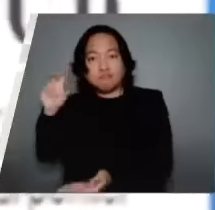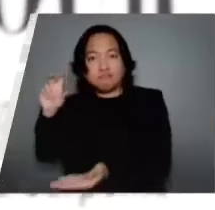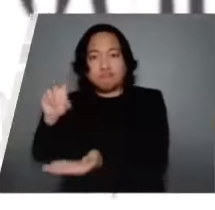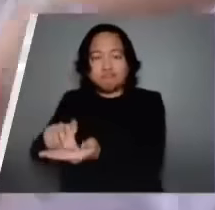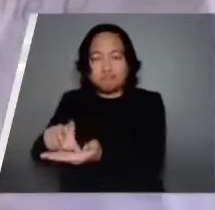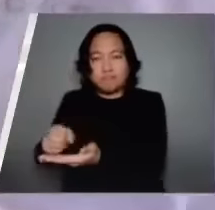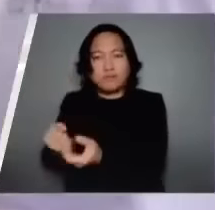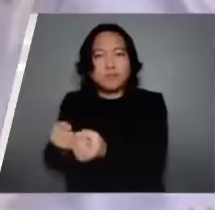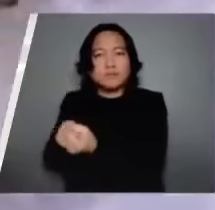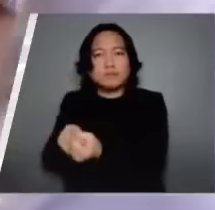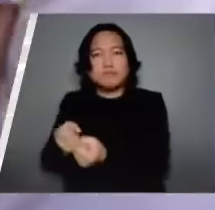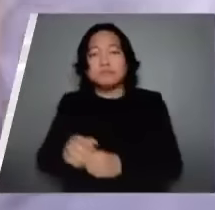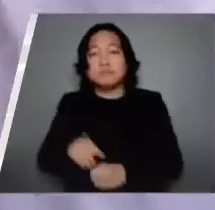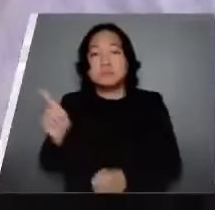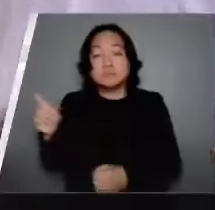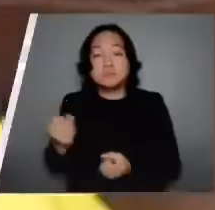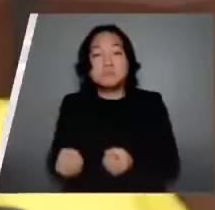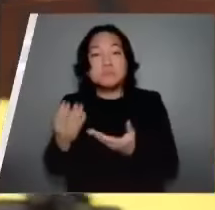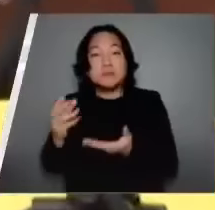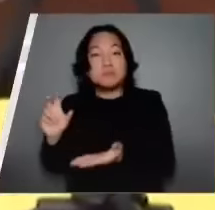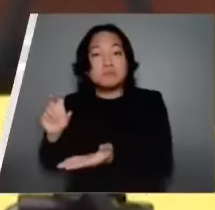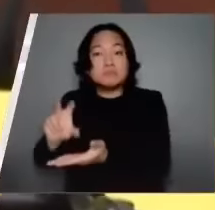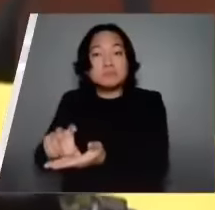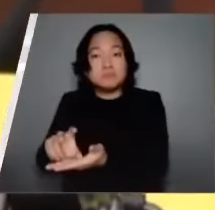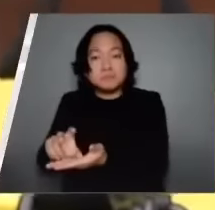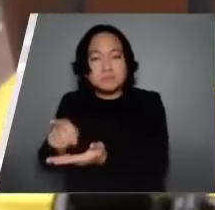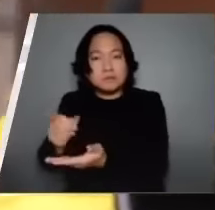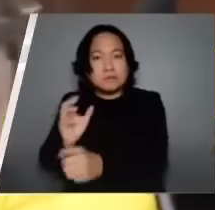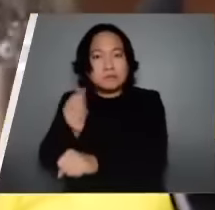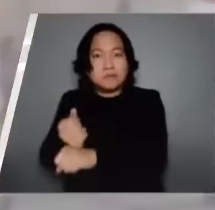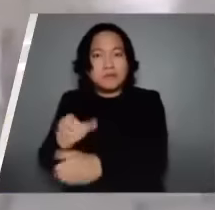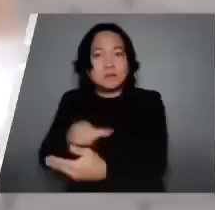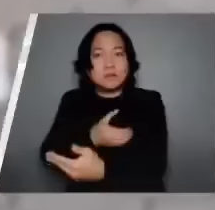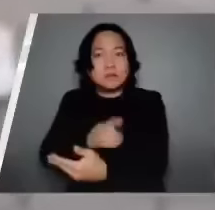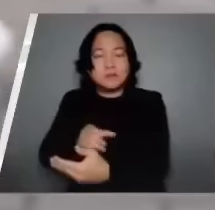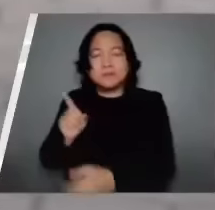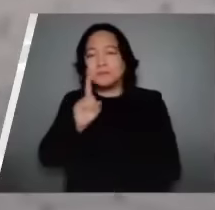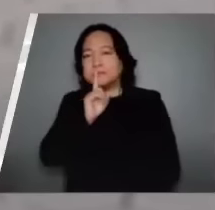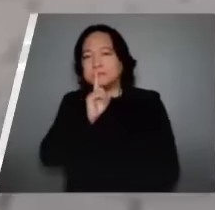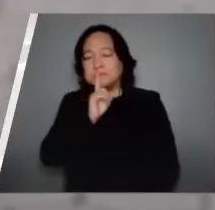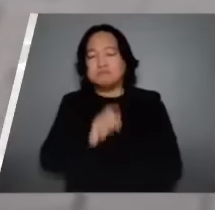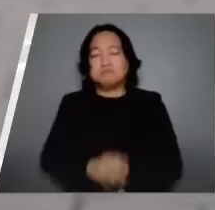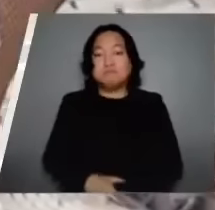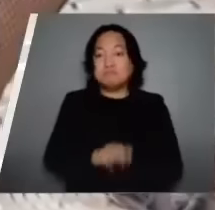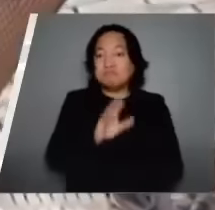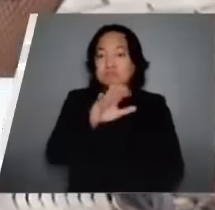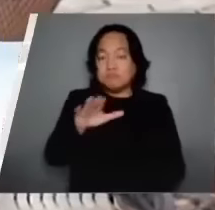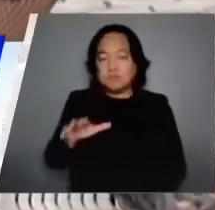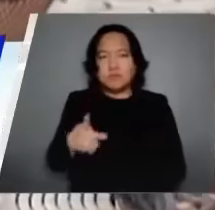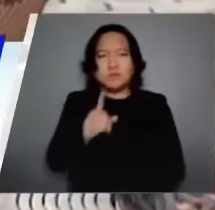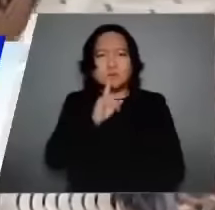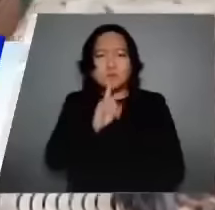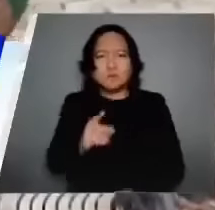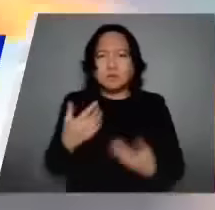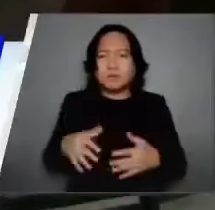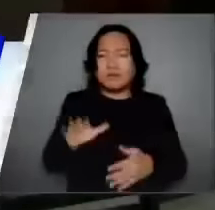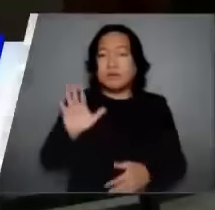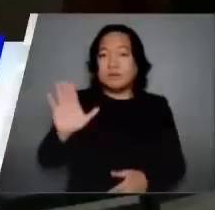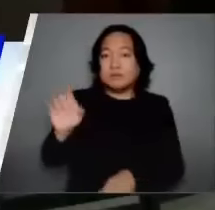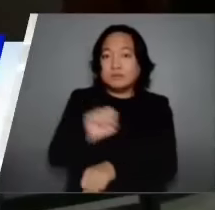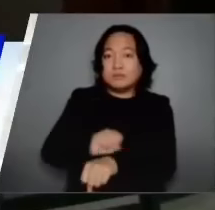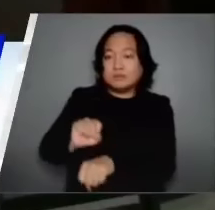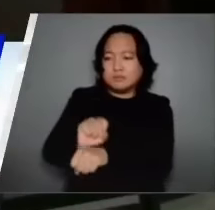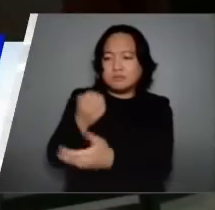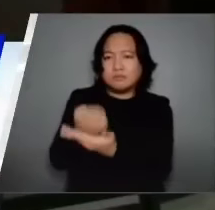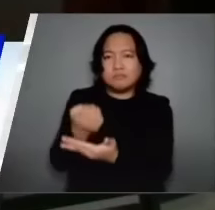kung magkano ang ibinigay ng gobyerno. Pero ang malinaw, malaki raw ang magiging ambag nito sa ekonomiya ng Singapore.